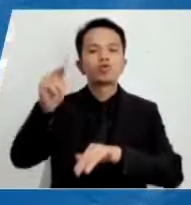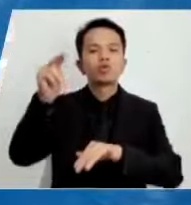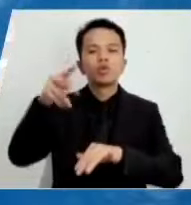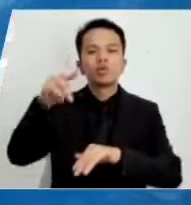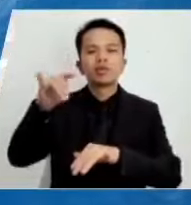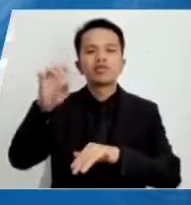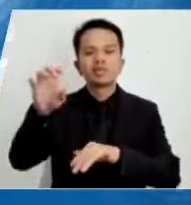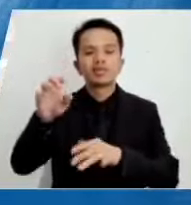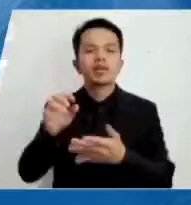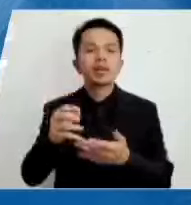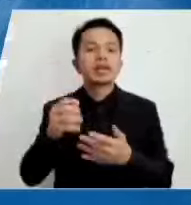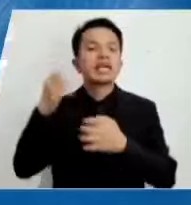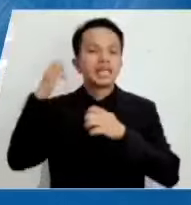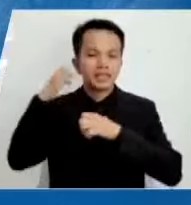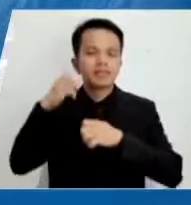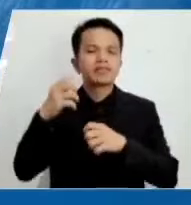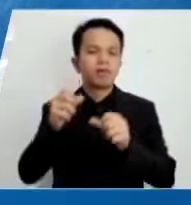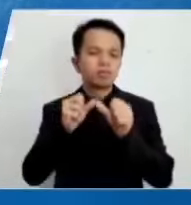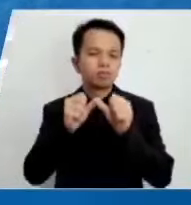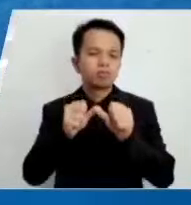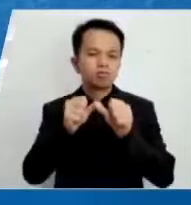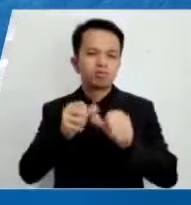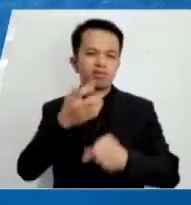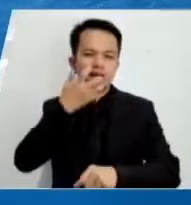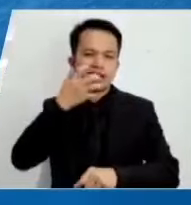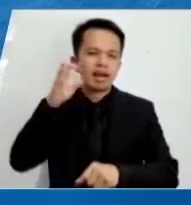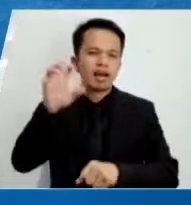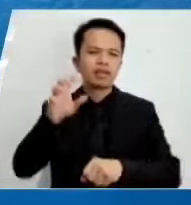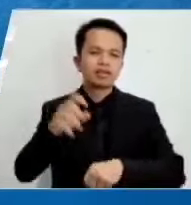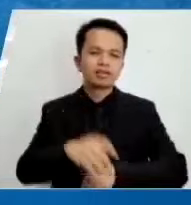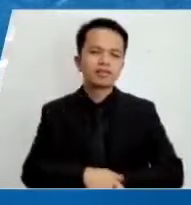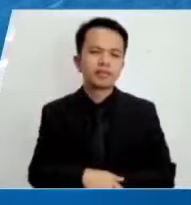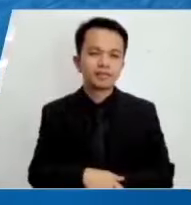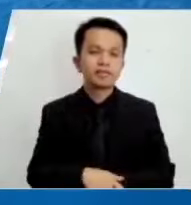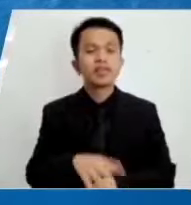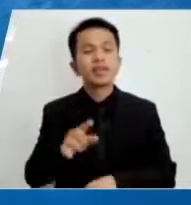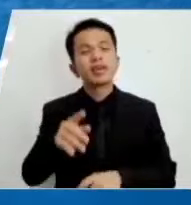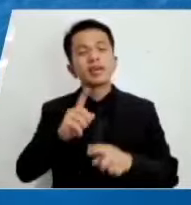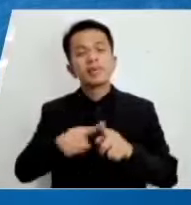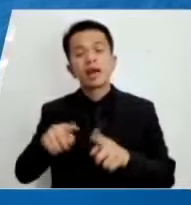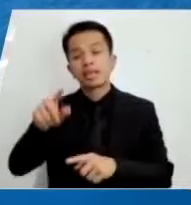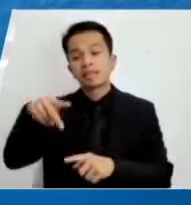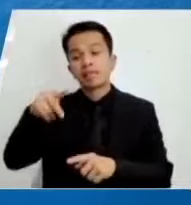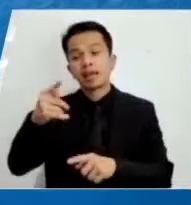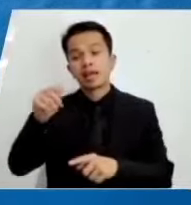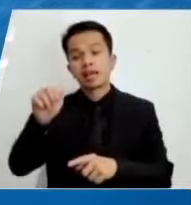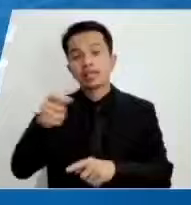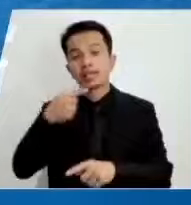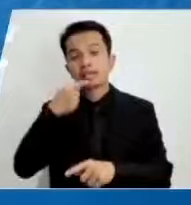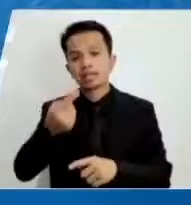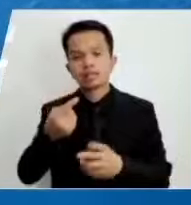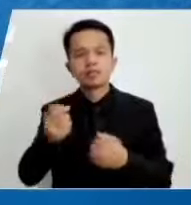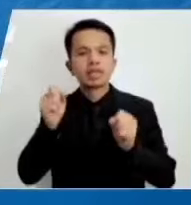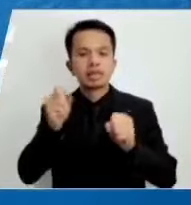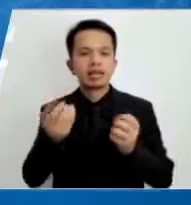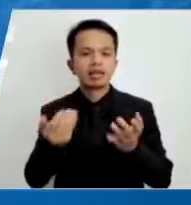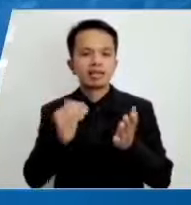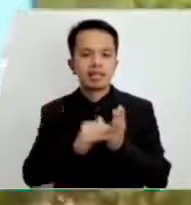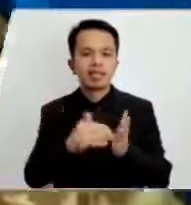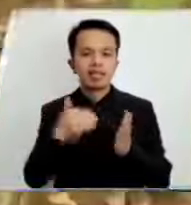asahang magpapatuloy ang mainit na panahon pero sabi ng pag-asa posibleng magparamdam ulit ang Amihan mula